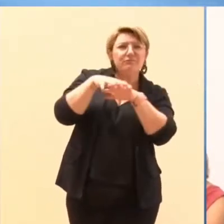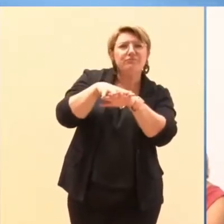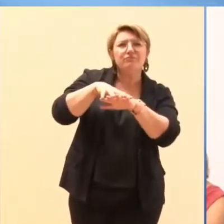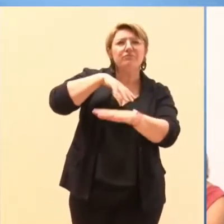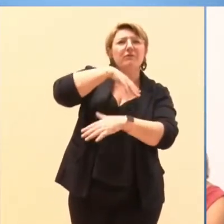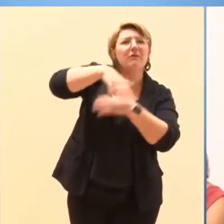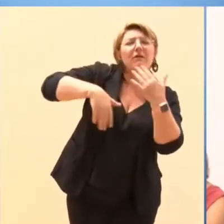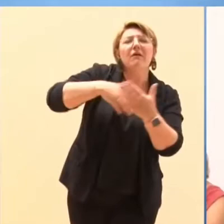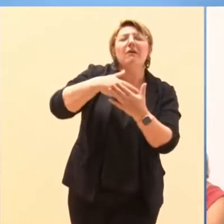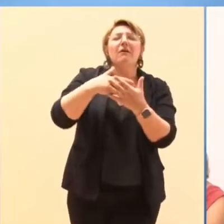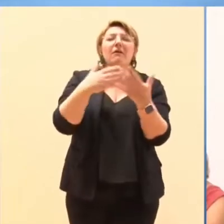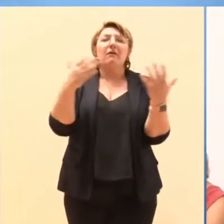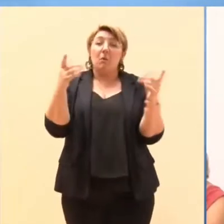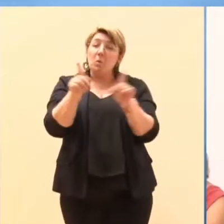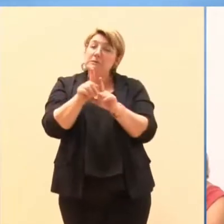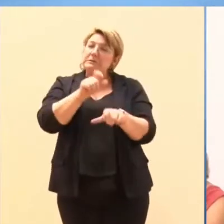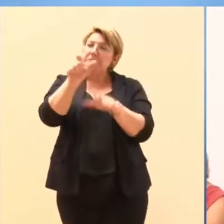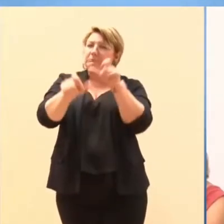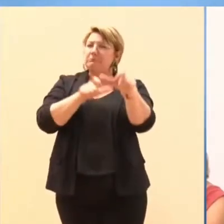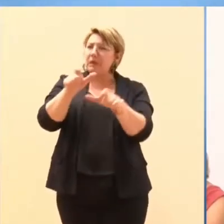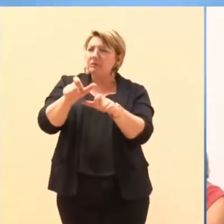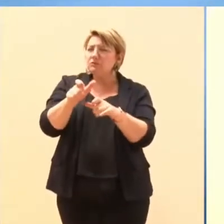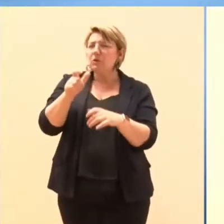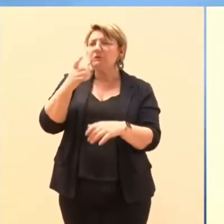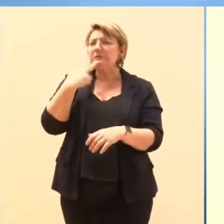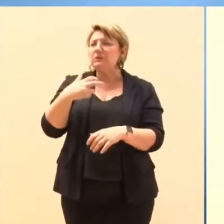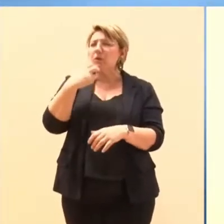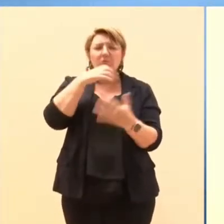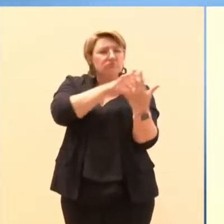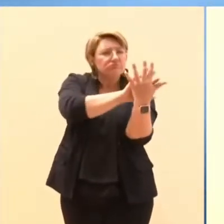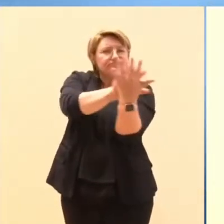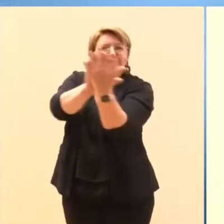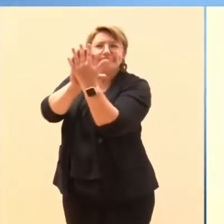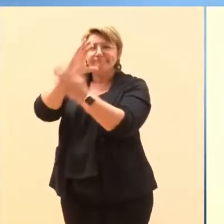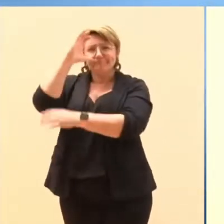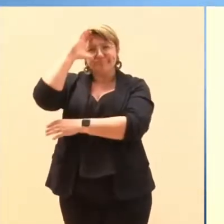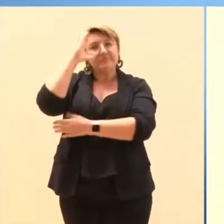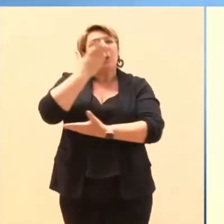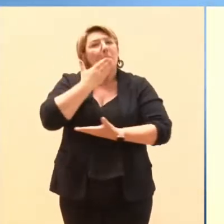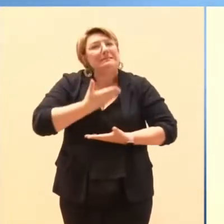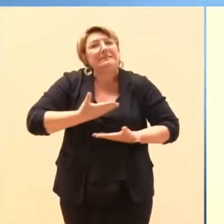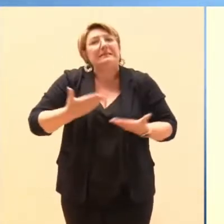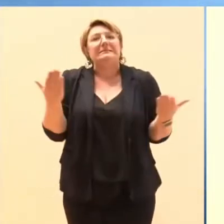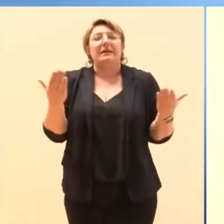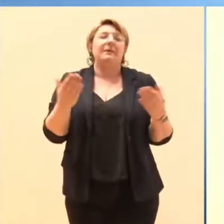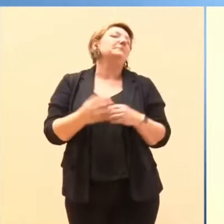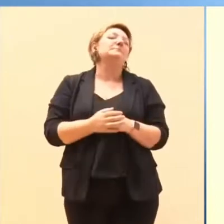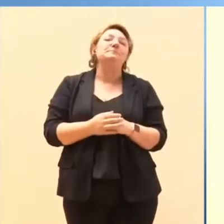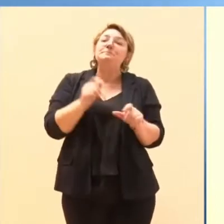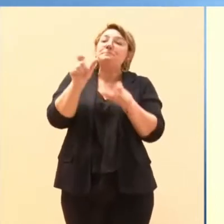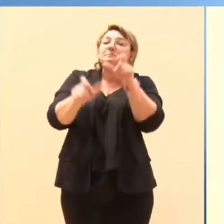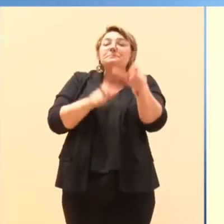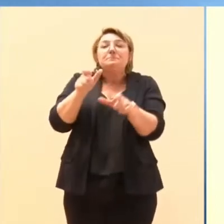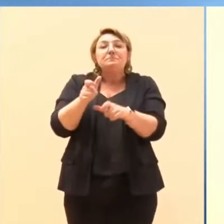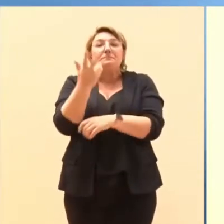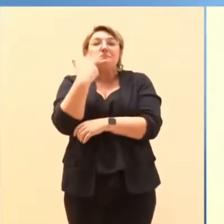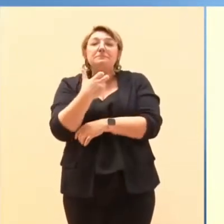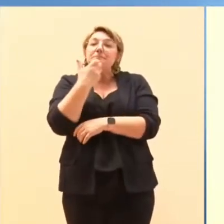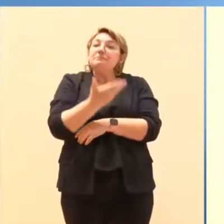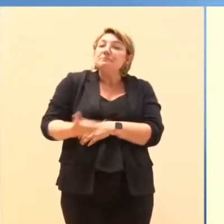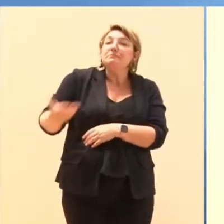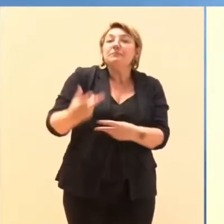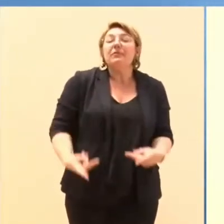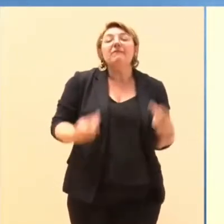consultation sincère des citoyens, avec l'impératif de l'amélioration du quotidien de ces citoyens qui sont